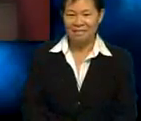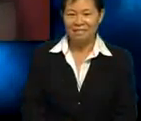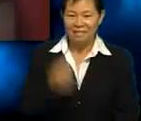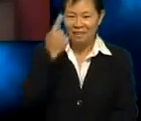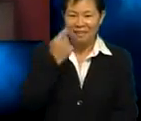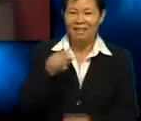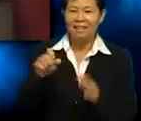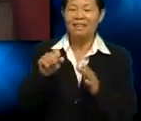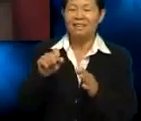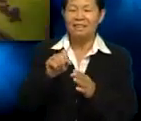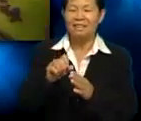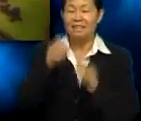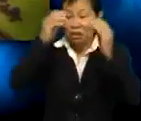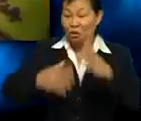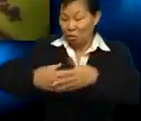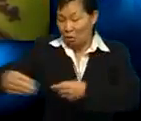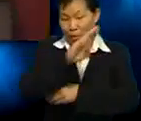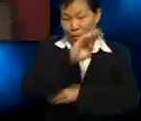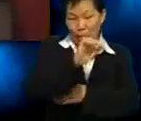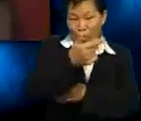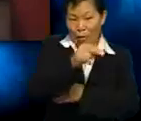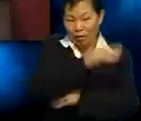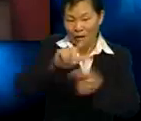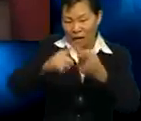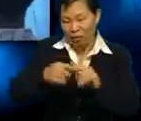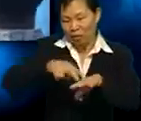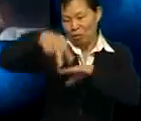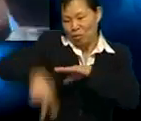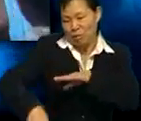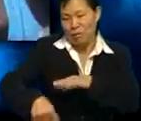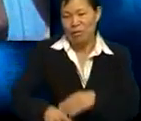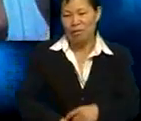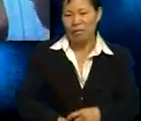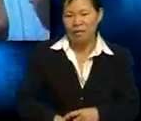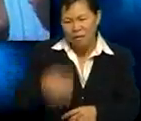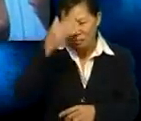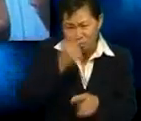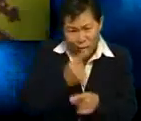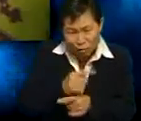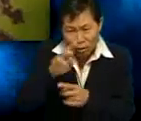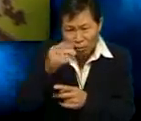Tadi sebaik saja cikgu keluar, Mohan dan kawan-kawannya turun ke bawah. Betulkah Mohan?